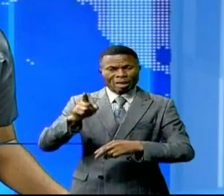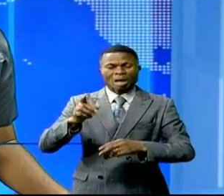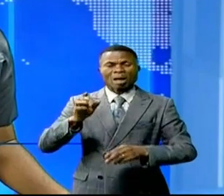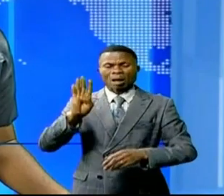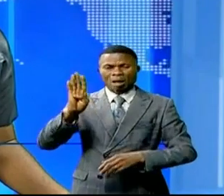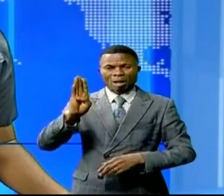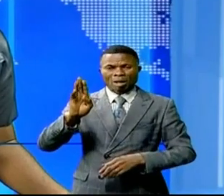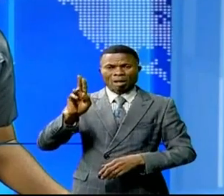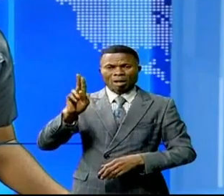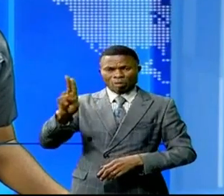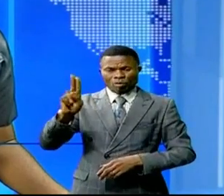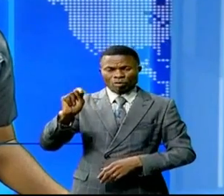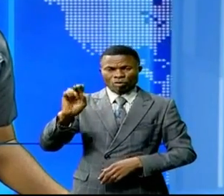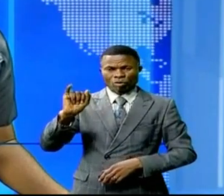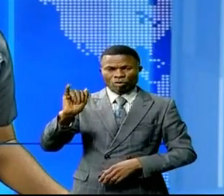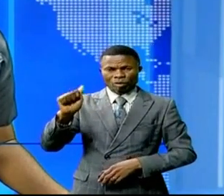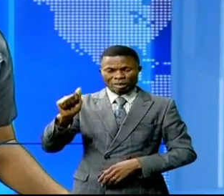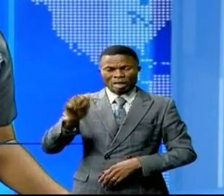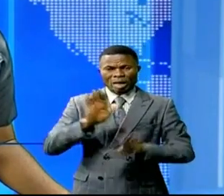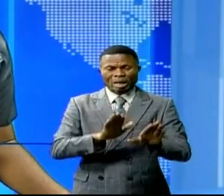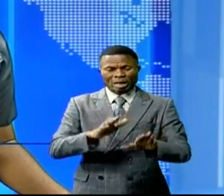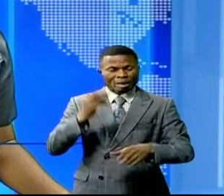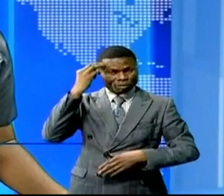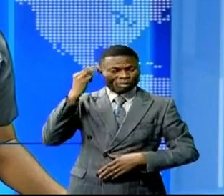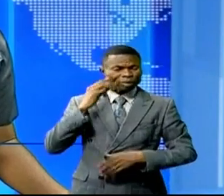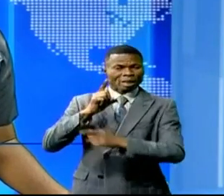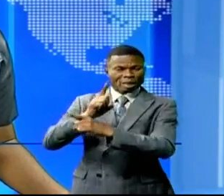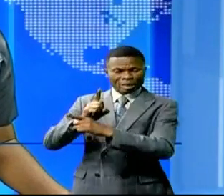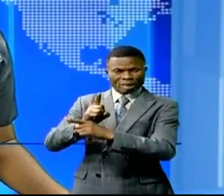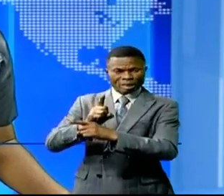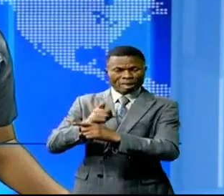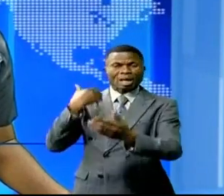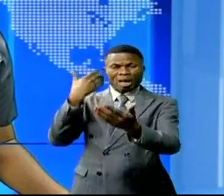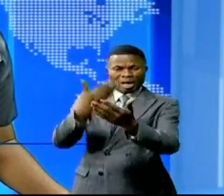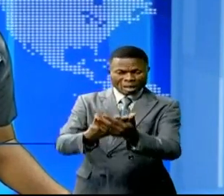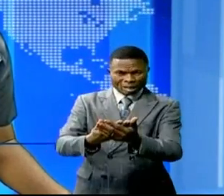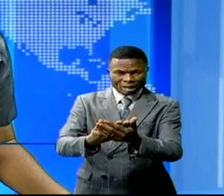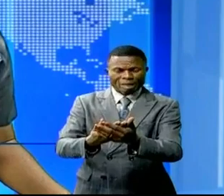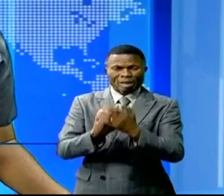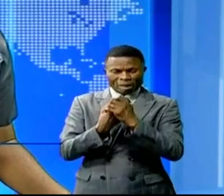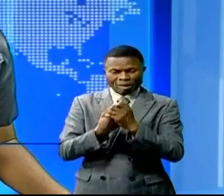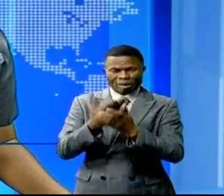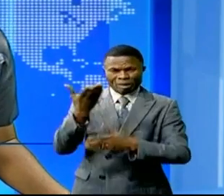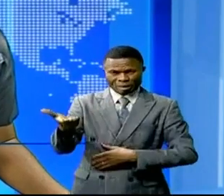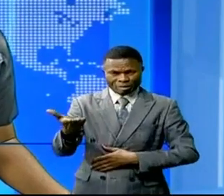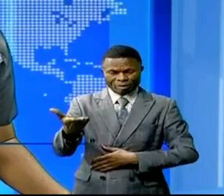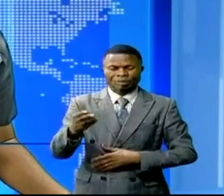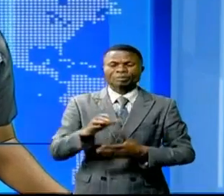et attend le ministre de la Défense dont l'arrivée est déjà annoncée.